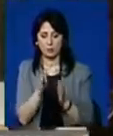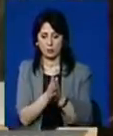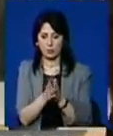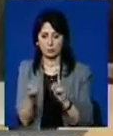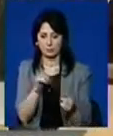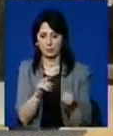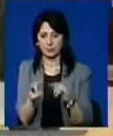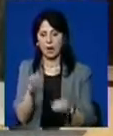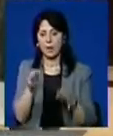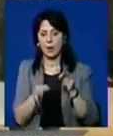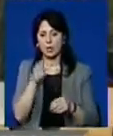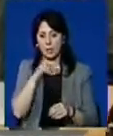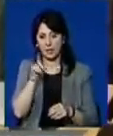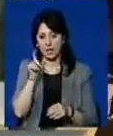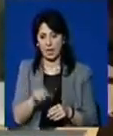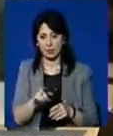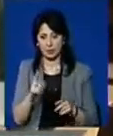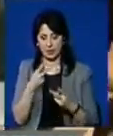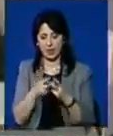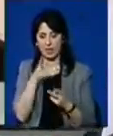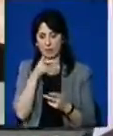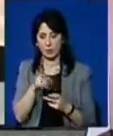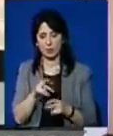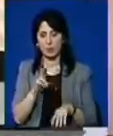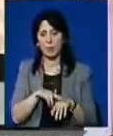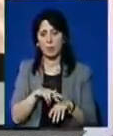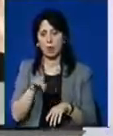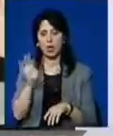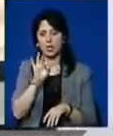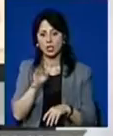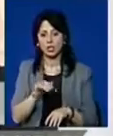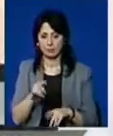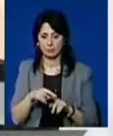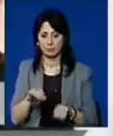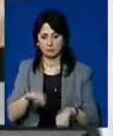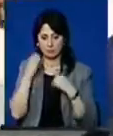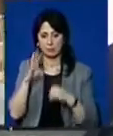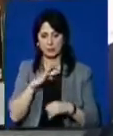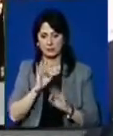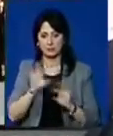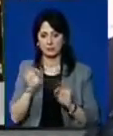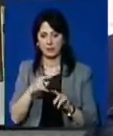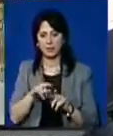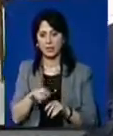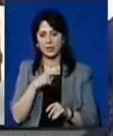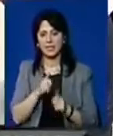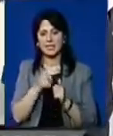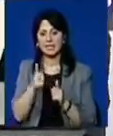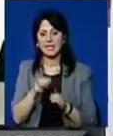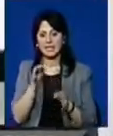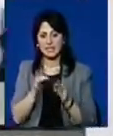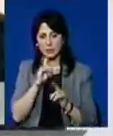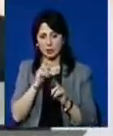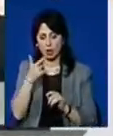სასამართლოს გირაოს თავაზობდა. პროცესზე ბრალდებულმა დაკავების დროს სამართალდამცველების მხრიდან ფიზიკურ შეურაცხყოფაზე ისაუბრა. საქმეზე წინა